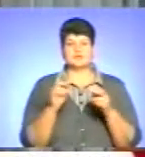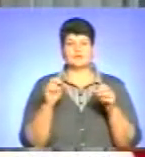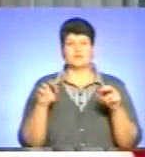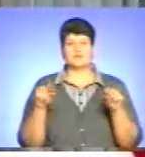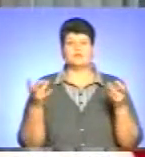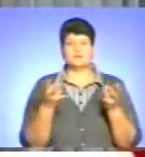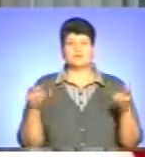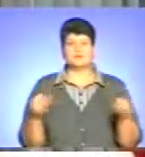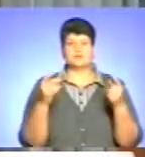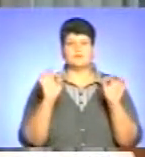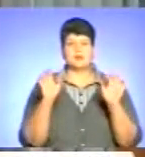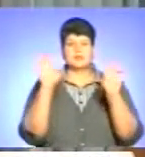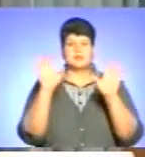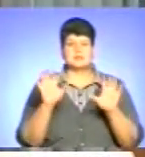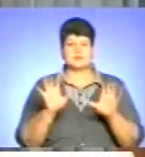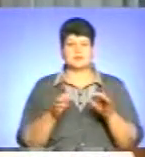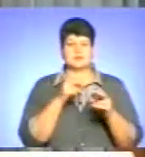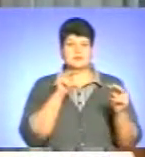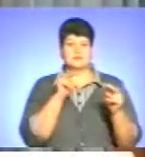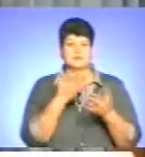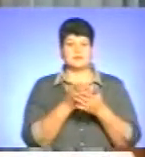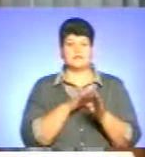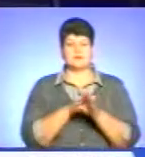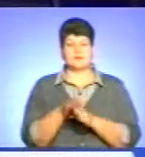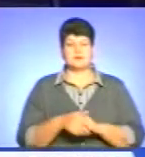закони і слідкувати за їх виконанням.